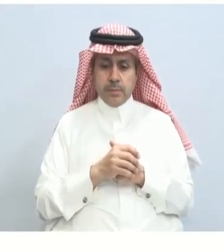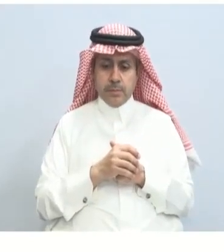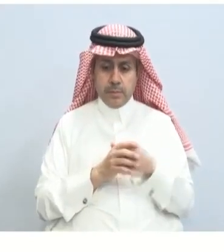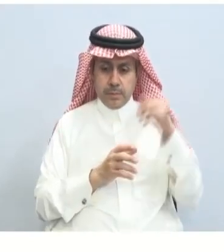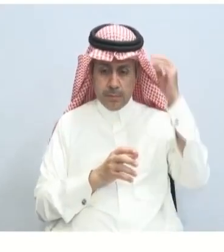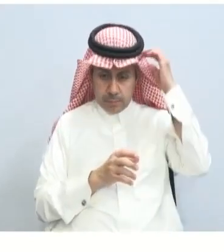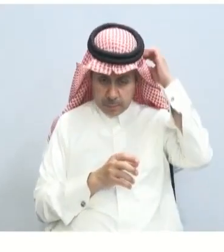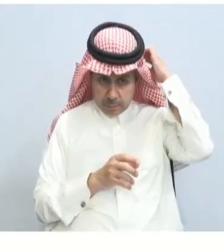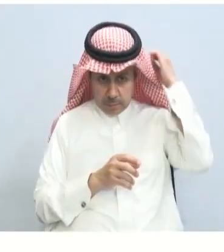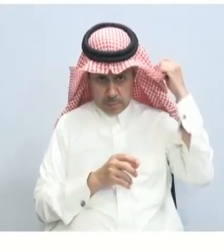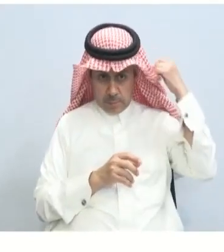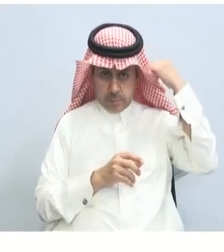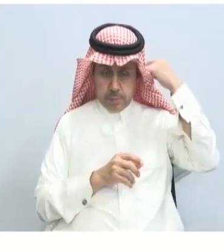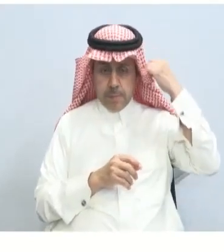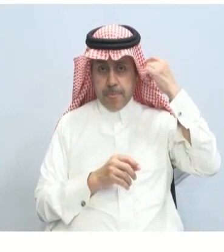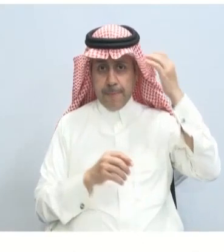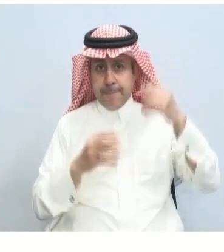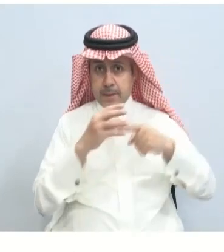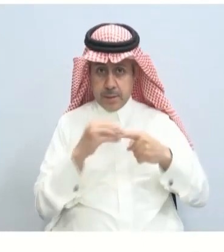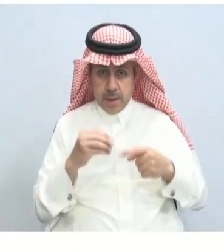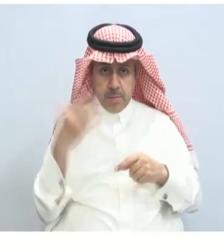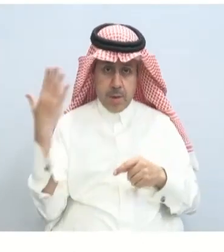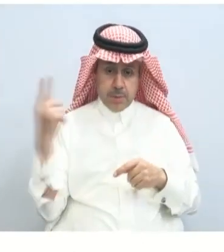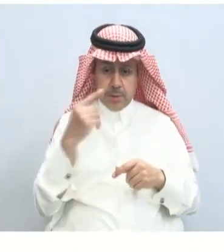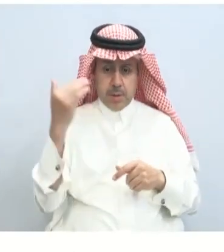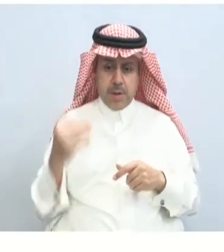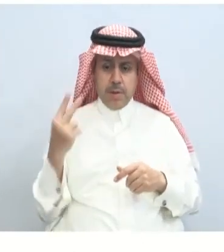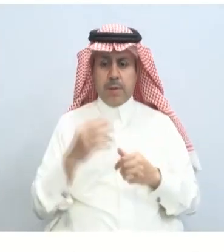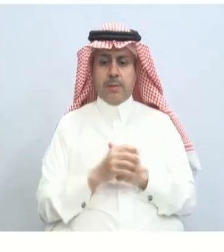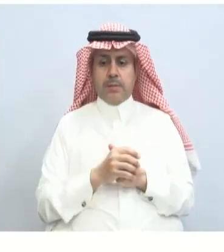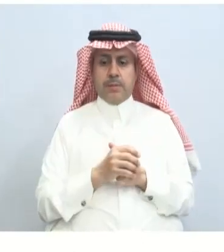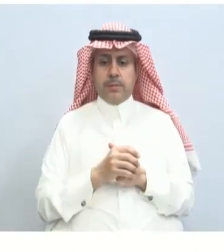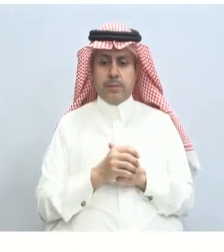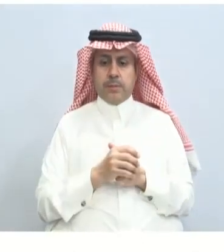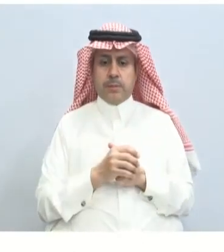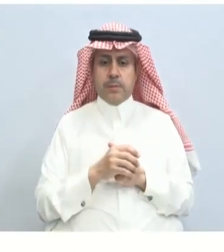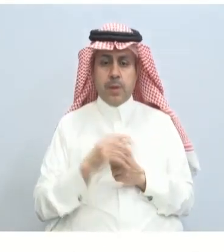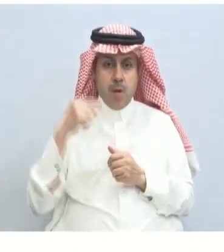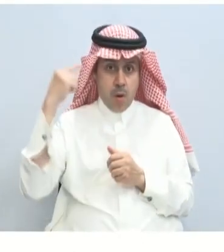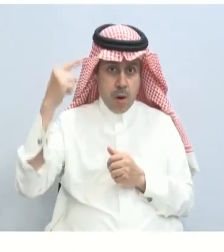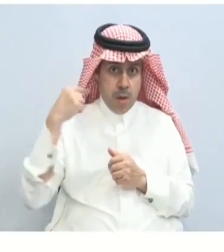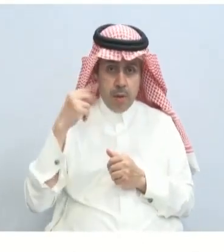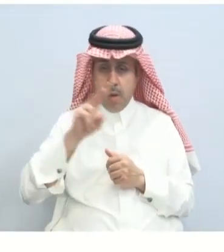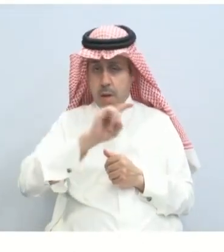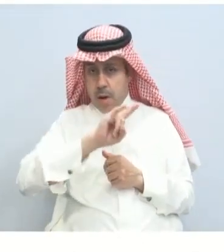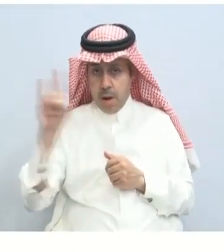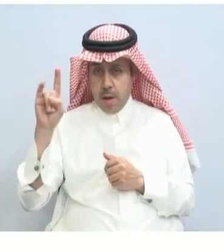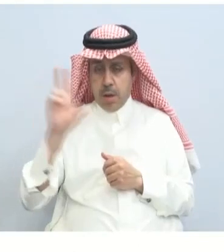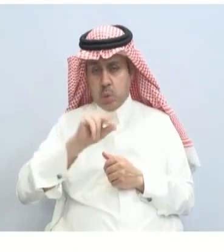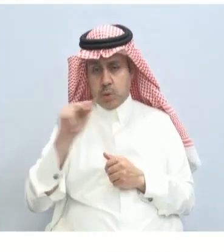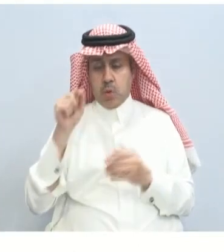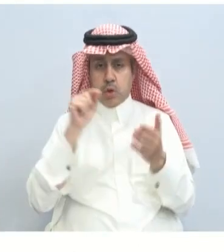كم ساوى سالب 15 على 2 اذا هذا ساوى سالب 15 ا اذا لاحظ انه لا يساوي الصفر